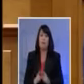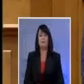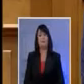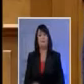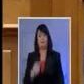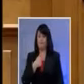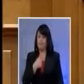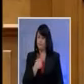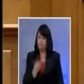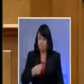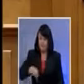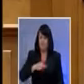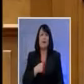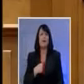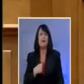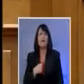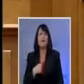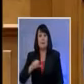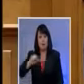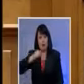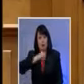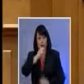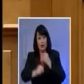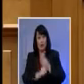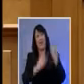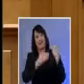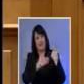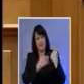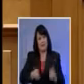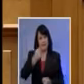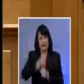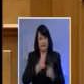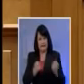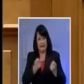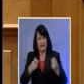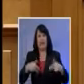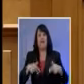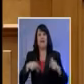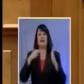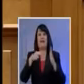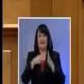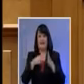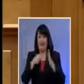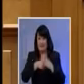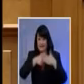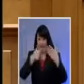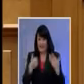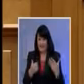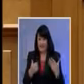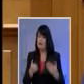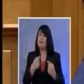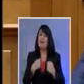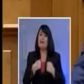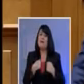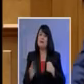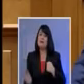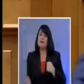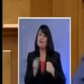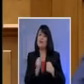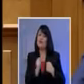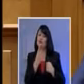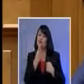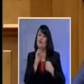Ενώ εμείς την πρώτη χρονιά της δικής μας ευθύνης, το 2016, έχουμε ήδη επιστρέψει σε θετικούς